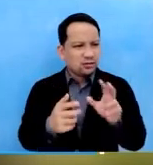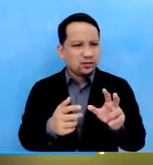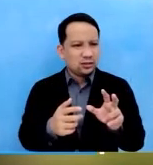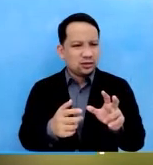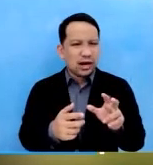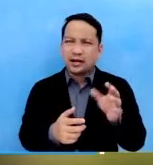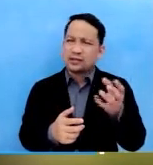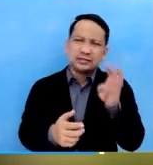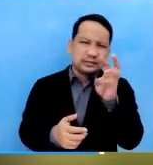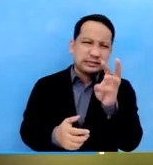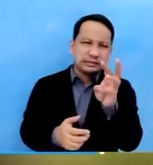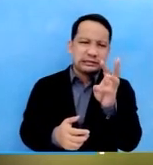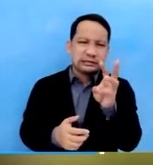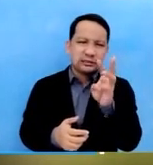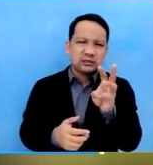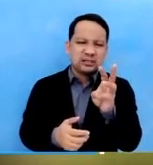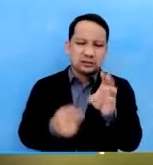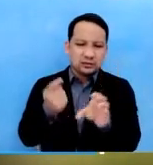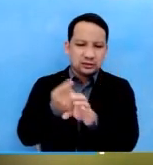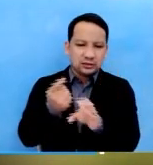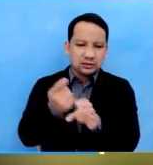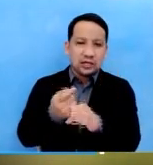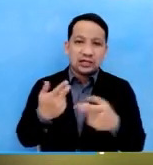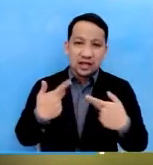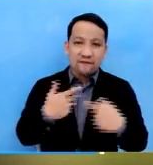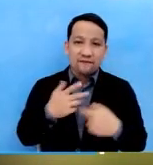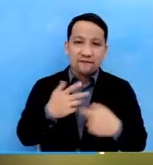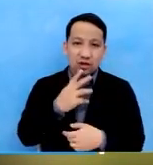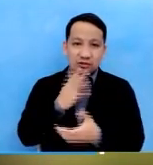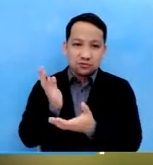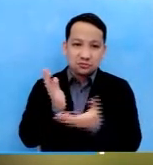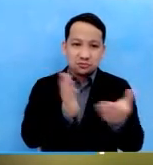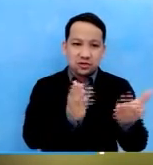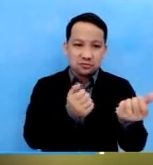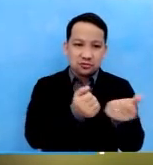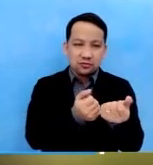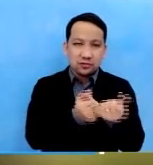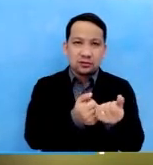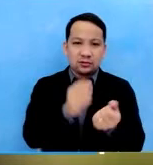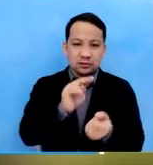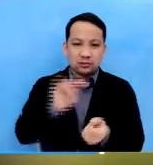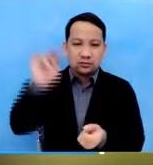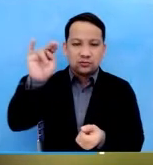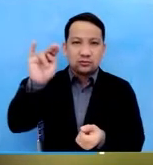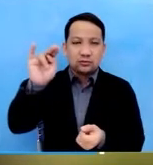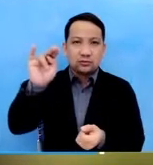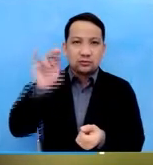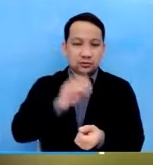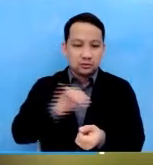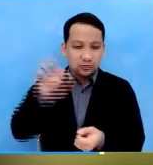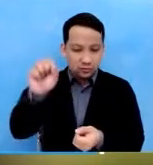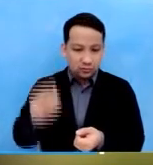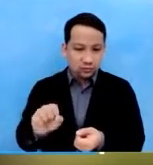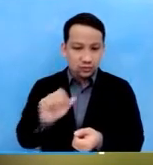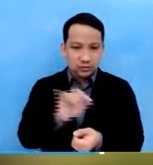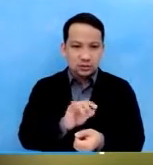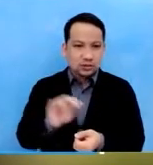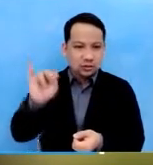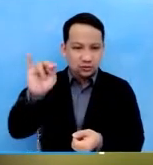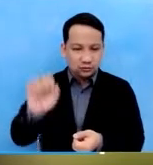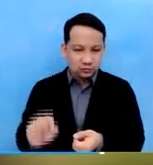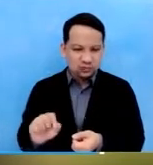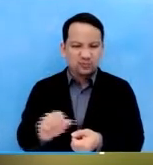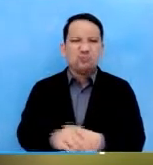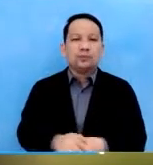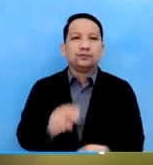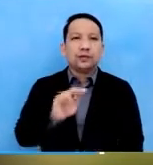trucks, I'm sorry, 6 trucks. Sa Ilocos Norte, sa Abra, sa Ilocos Sur. At doon rin nagbigay